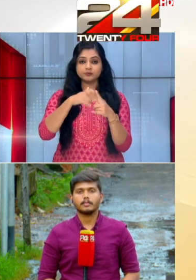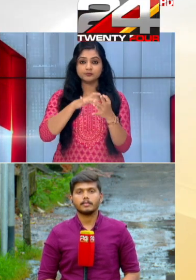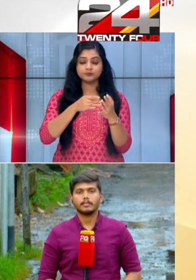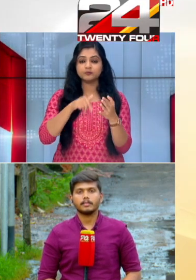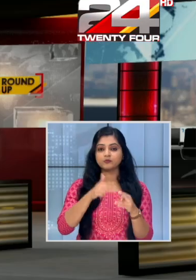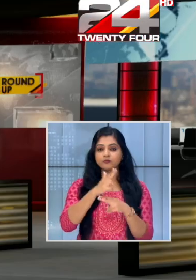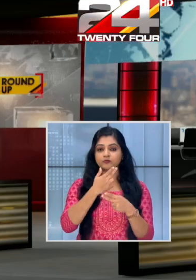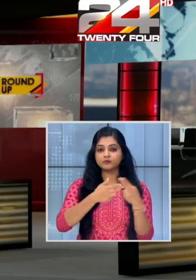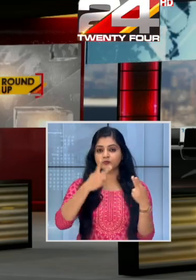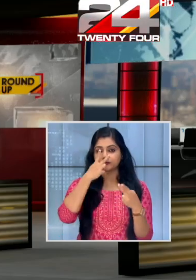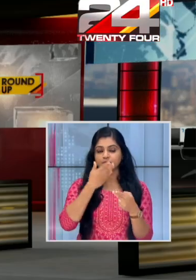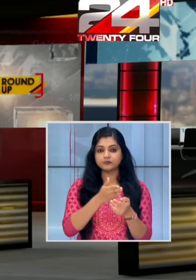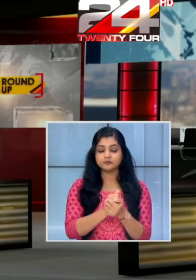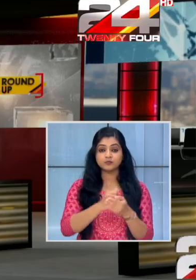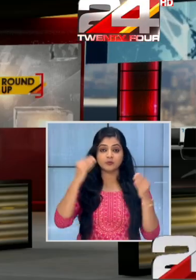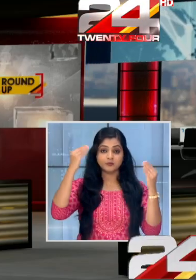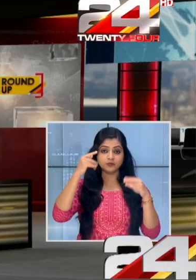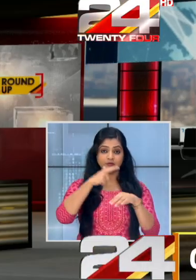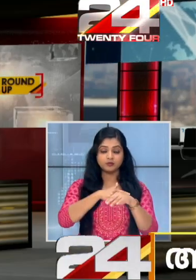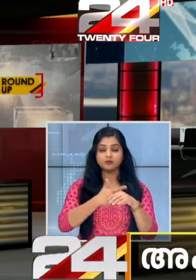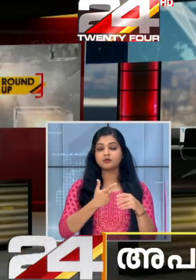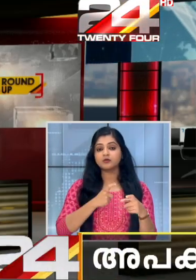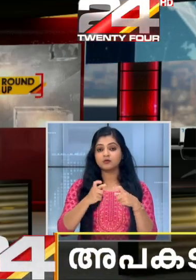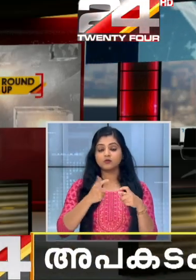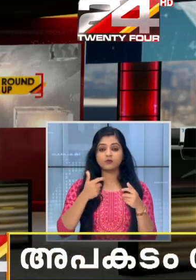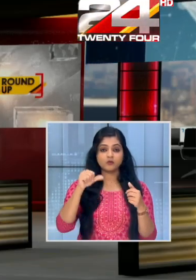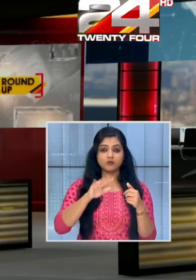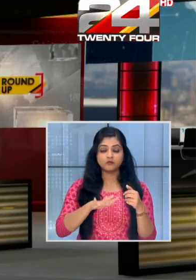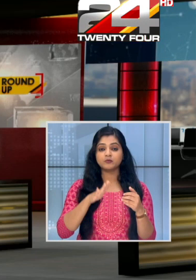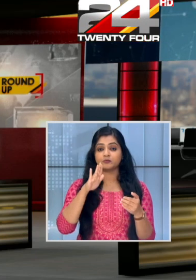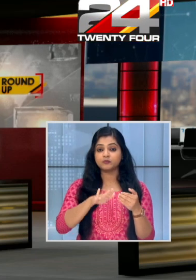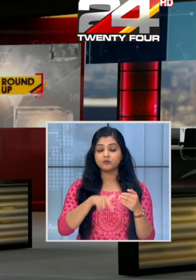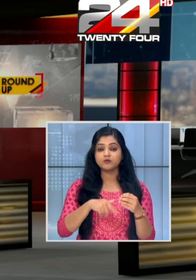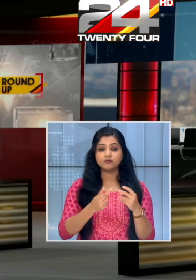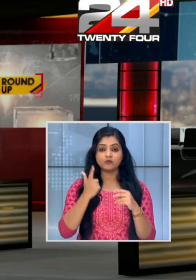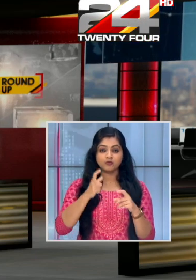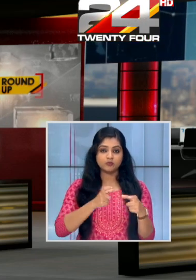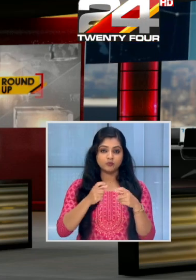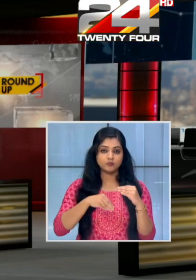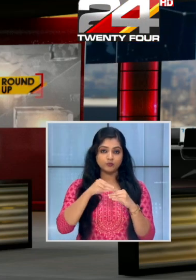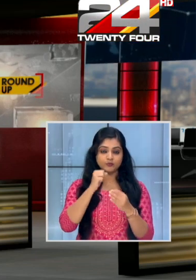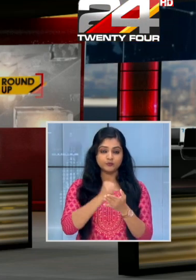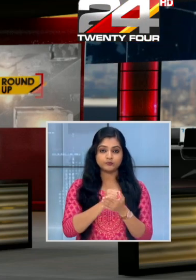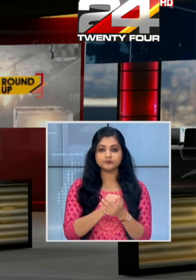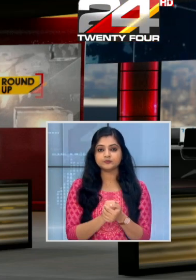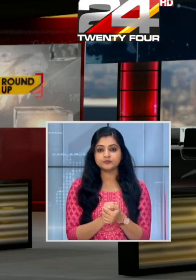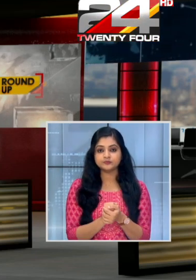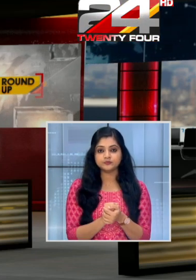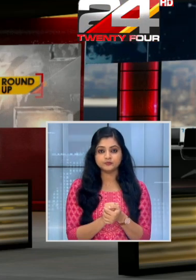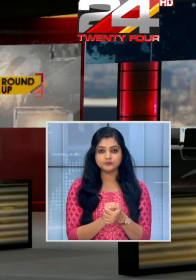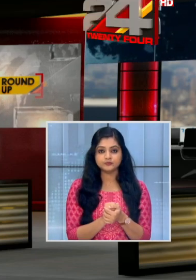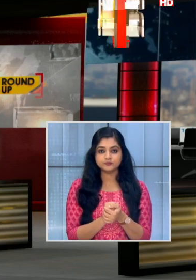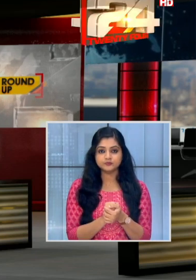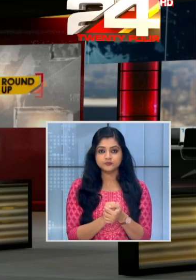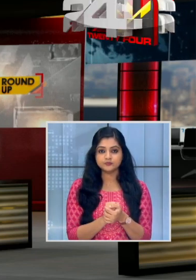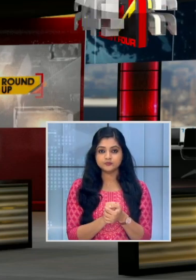നിന്നുള്ള ദൃശ്യങ്ങളാണ് ഇപ്പോൾ പ്രേക്ഷകർ കണ്ടത്. മഴക്കാലമാണ്, പരമാവധി വേഗത കുറച്ച് സഞ്ചരിക്കുക എന്നതാണ് അപകടം ഒഴിവാക്കാവുന്ന ഏറ്റവും നല്ല മാർഗം. അഭിജിത്ത് മുഴക്കുന്നാണ് വിവരങ്ങൾ